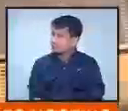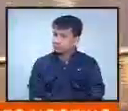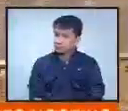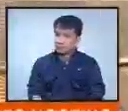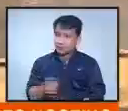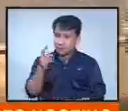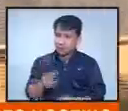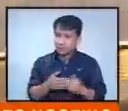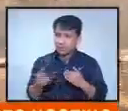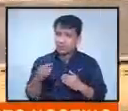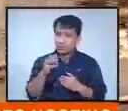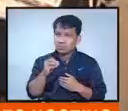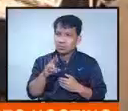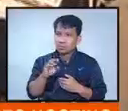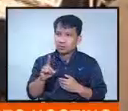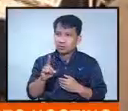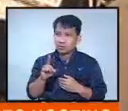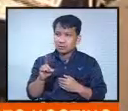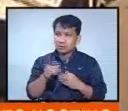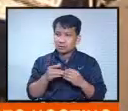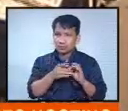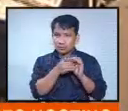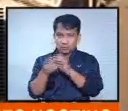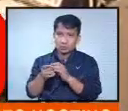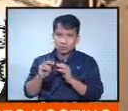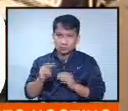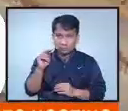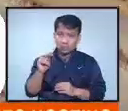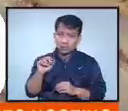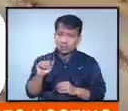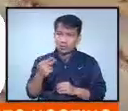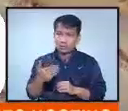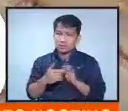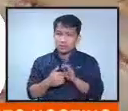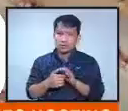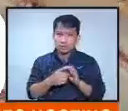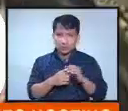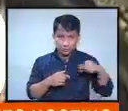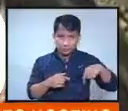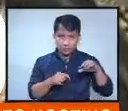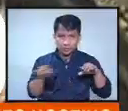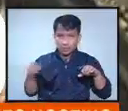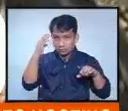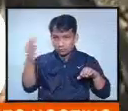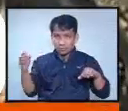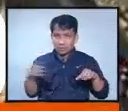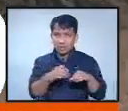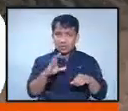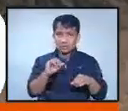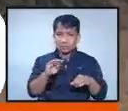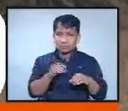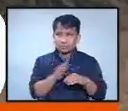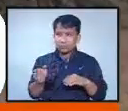Nangangalahati na ang paggawa sa MRT Line 7. Ito ang mag-uugnay sa North Avenue sa Quezon City at San Jose del Monte, Bulacan sa pamamagitan ng Commonwealth.